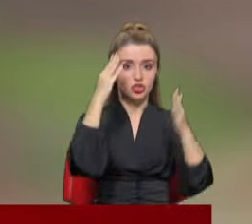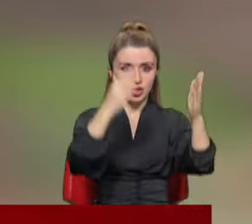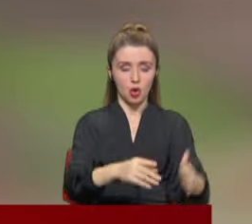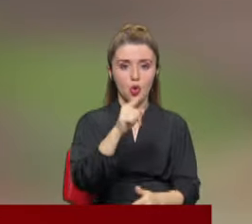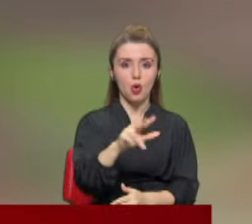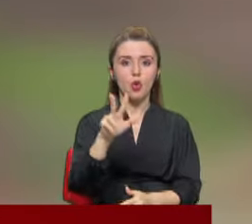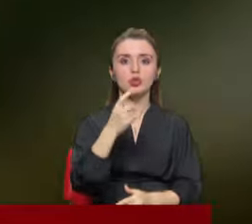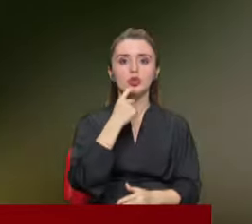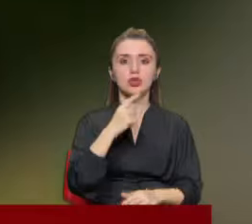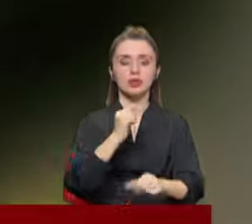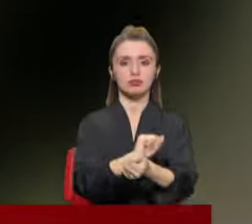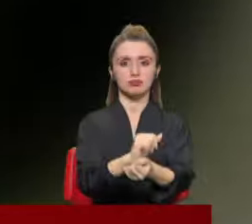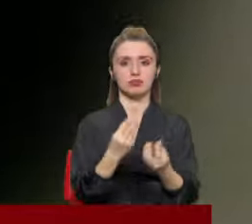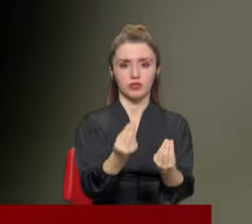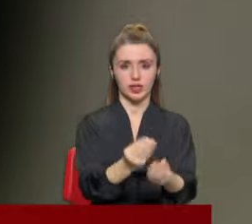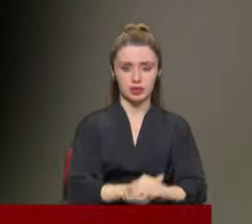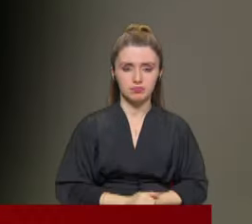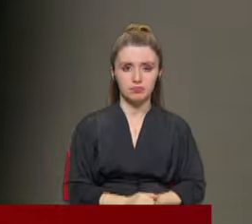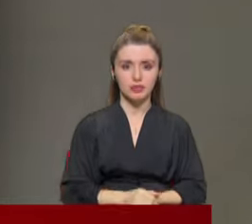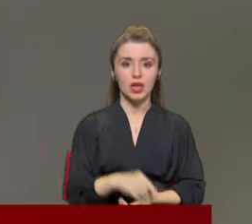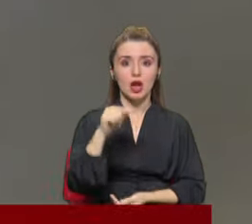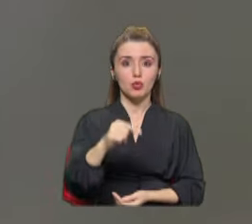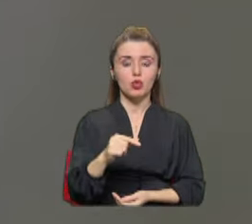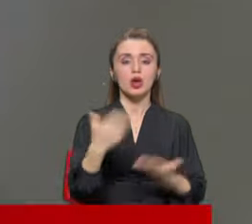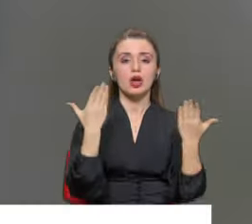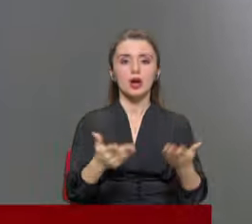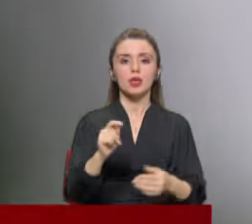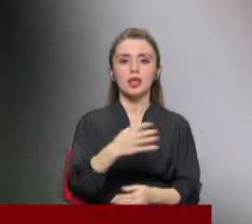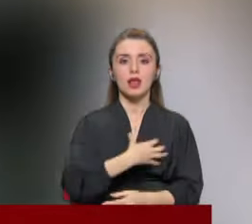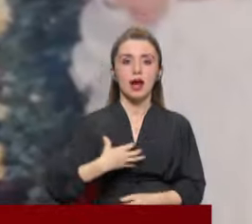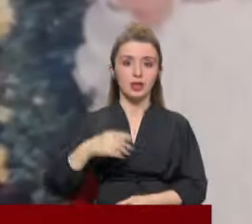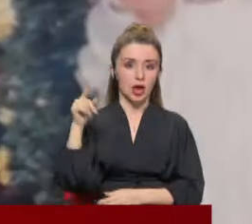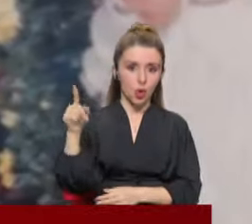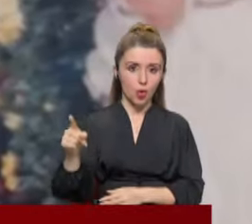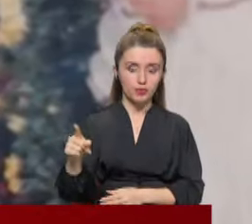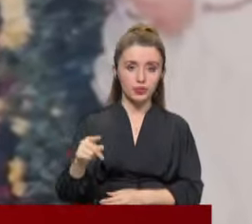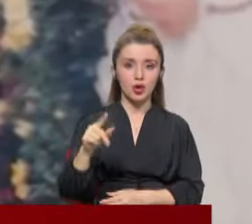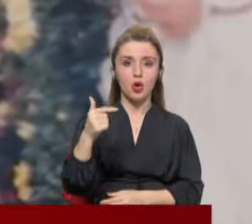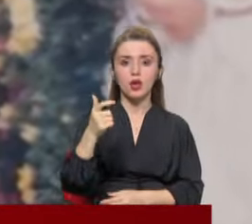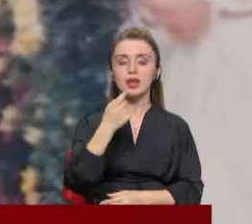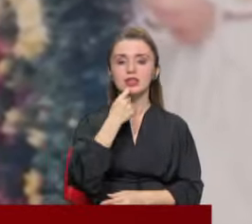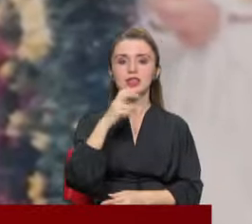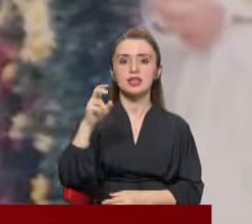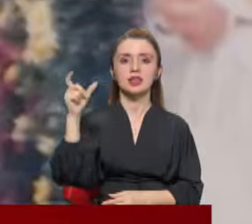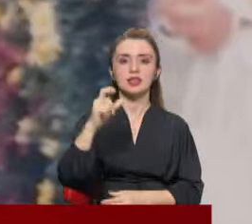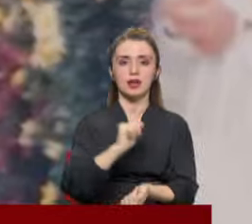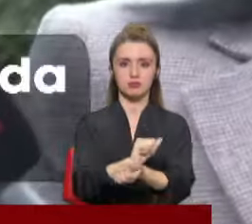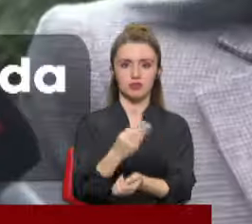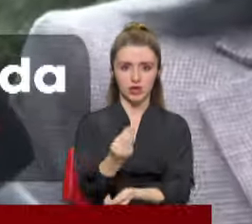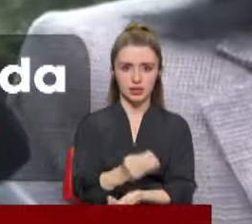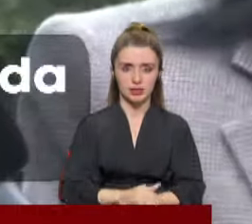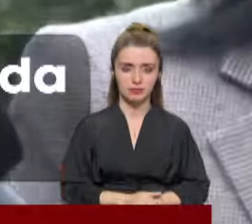ise 30 yıl hapis cezası verildi. Tüm bunlara göz yuman anne Fatma Gümüşel de 16 yıl 8 ay hapse